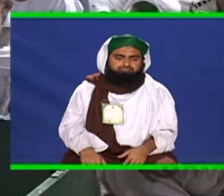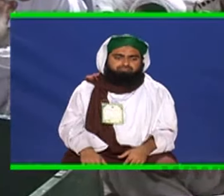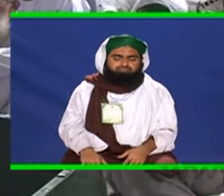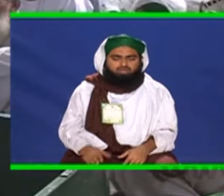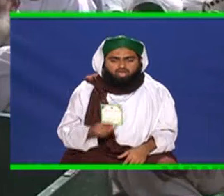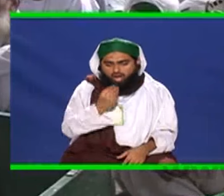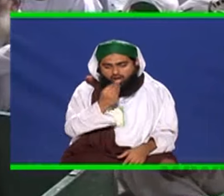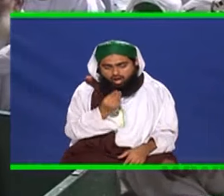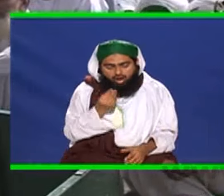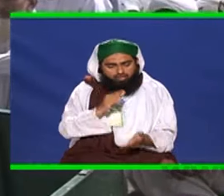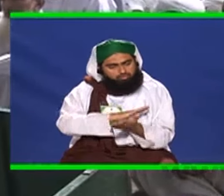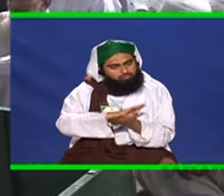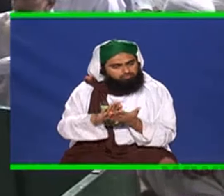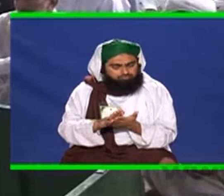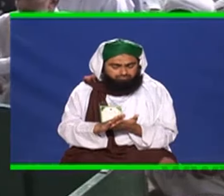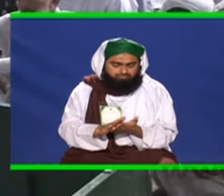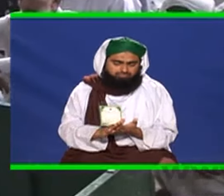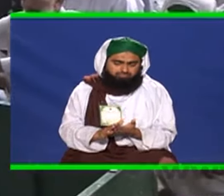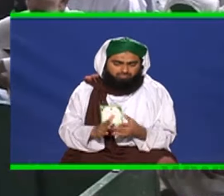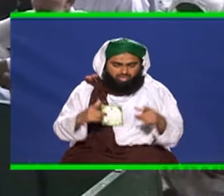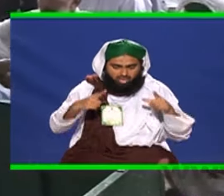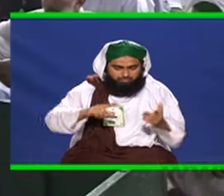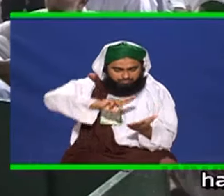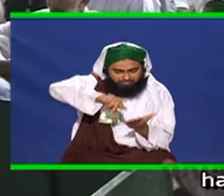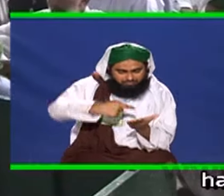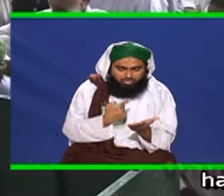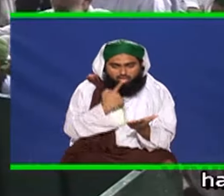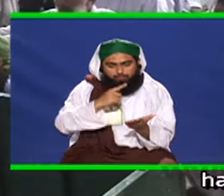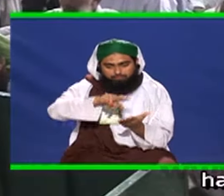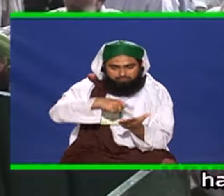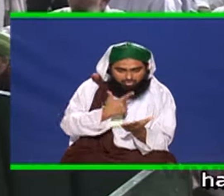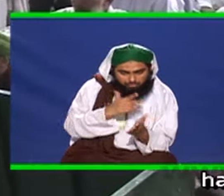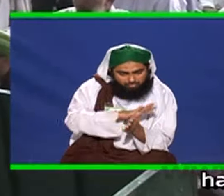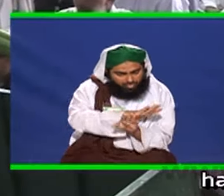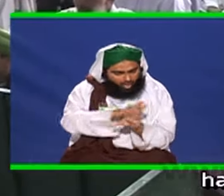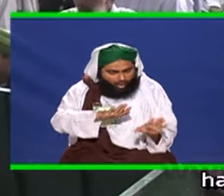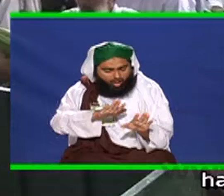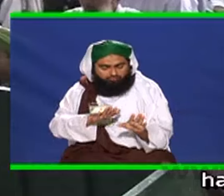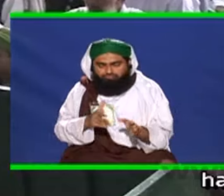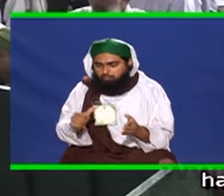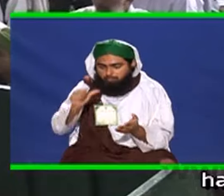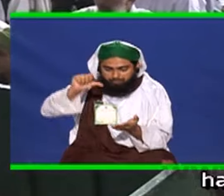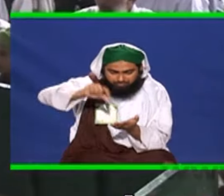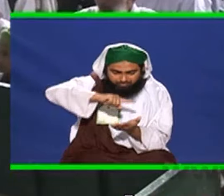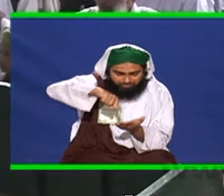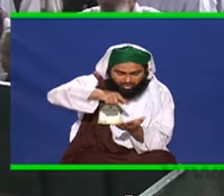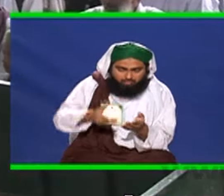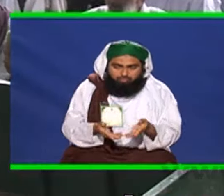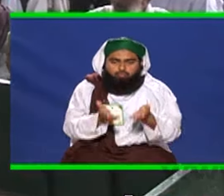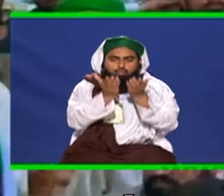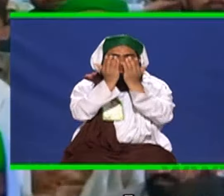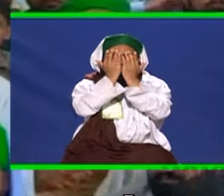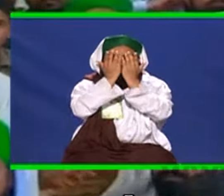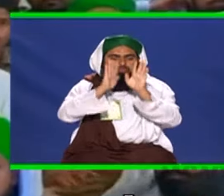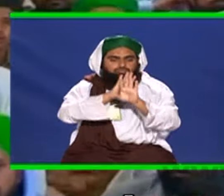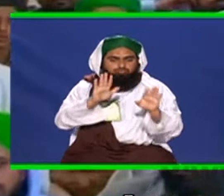بعد ہم برتن کو جات لیں, دھو کر پی لیں, برتن کو لوگ دھو کر پی لیں. امام غزالی رحمتہ